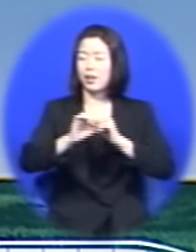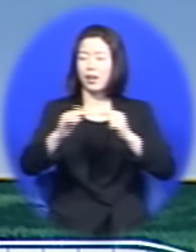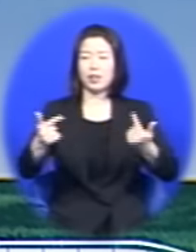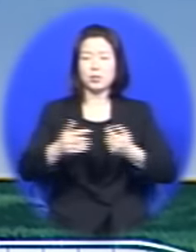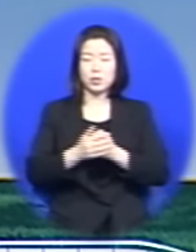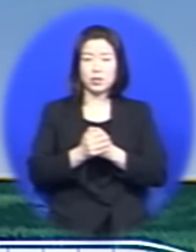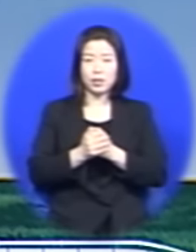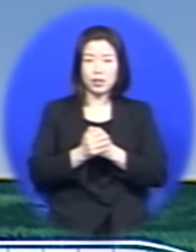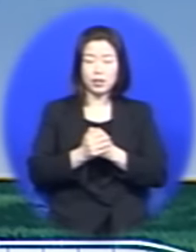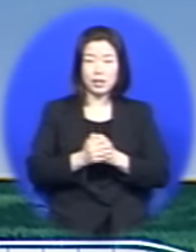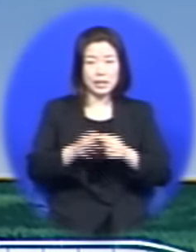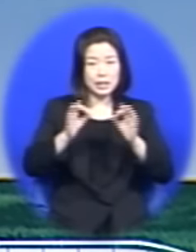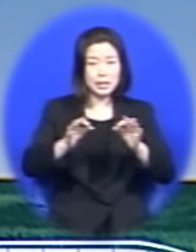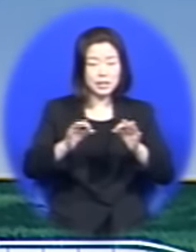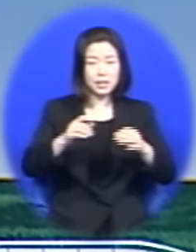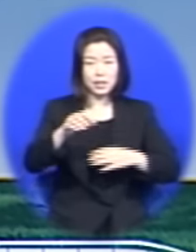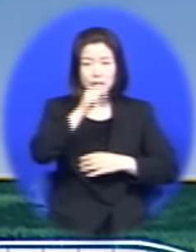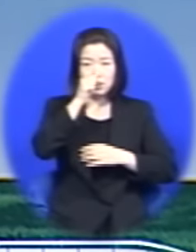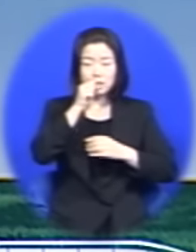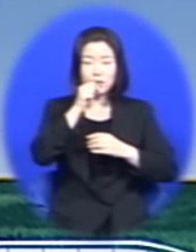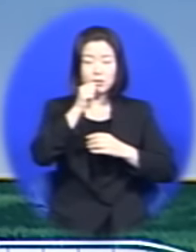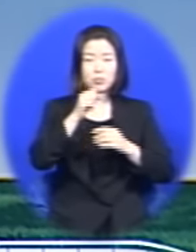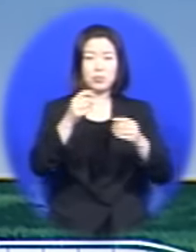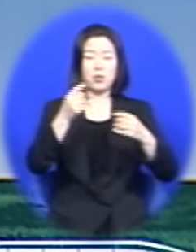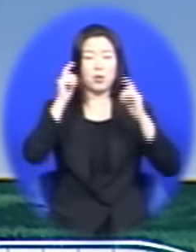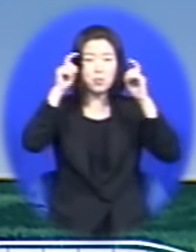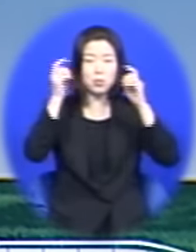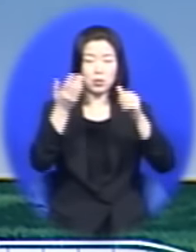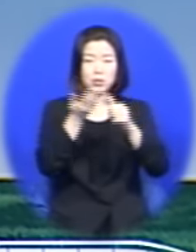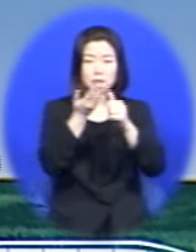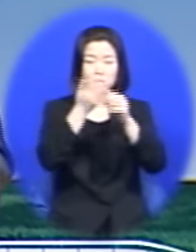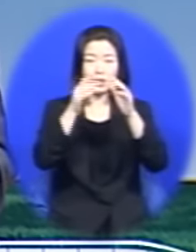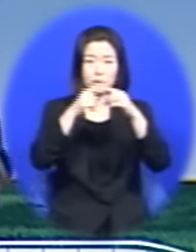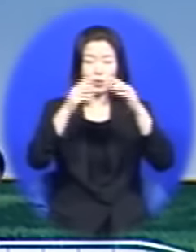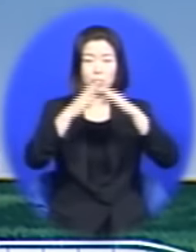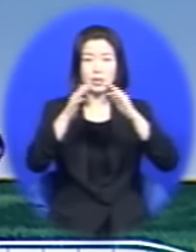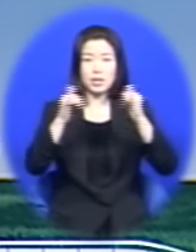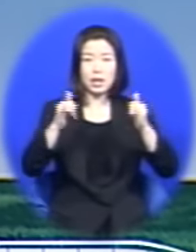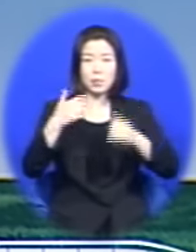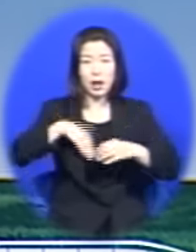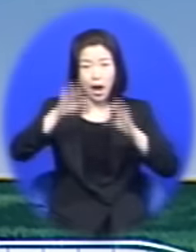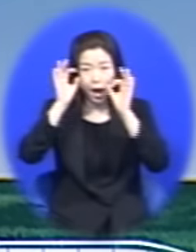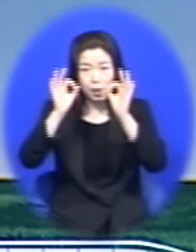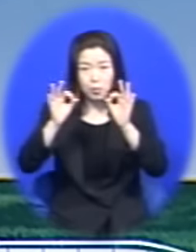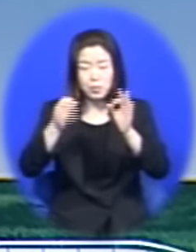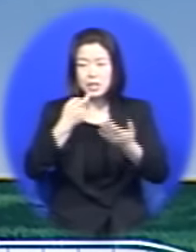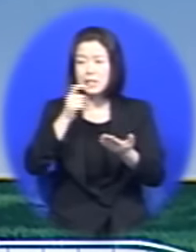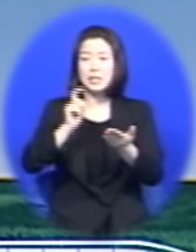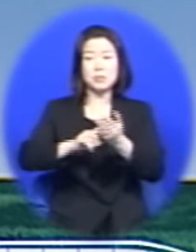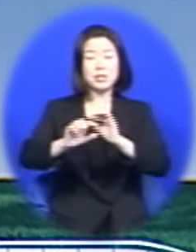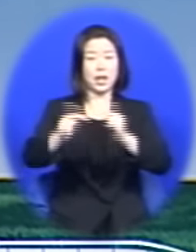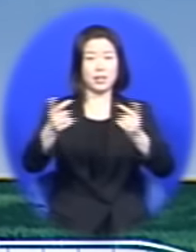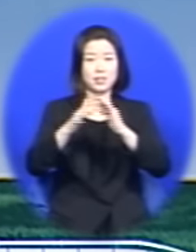않습니다. 이제 선한 목자 교인으로서 서로 알아보시면 정말 쉽지 않은 분들 많아요.